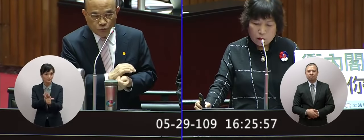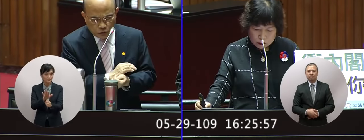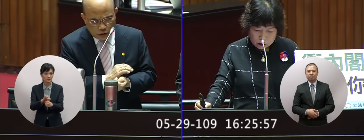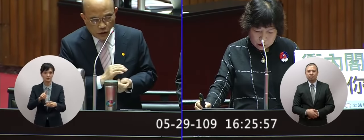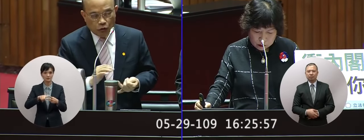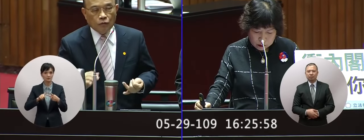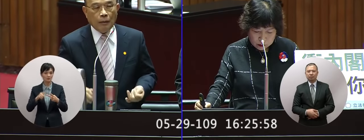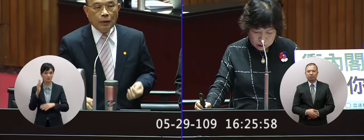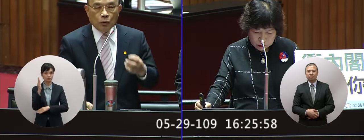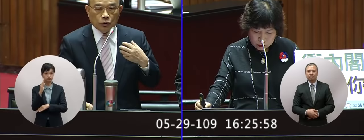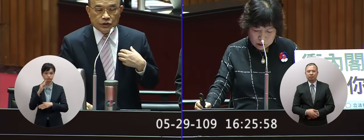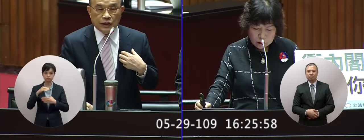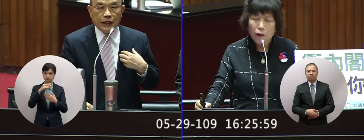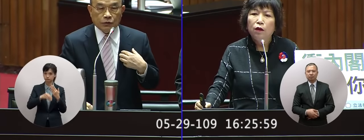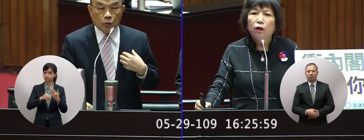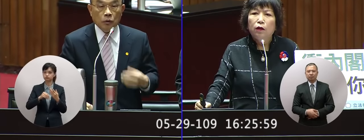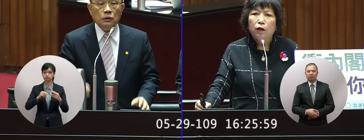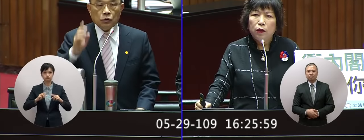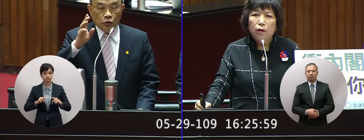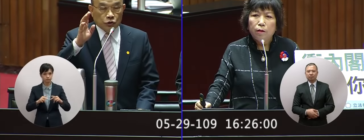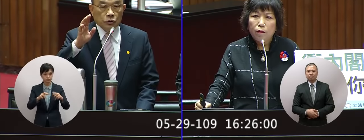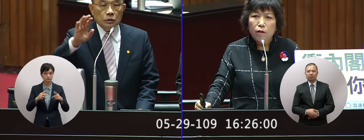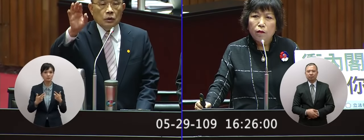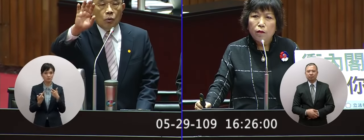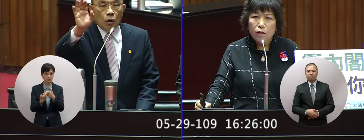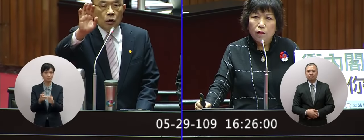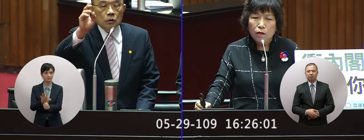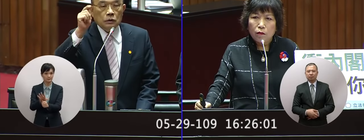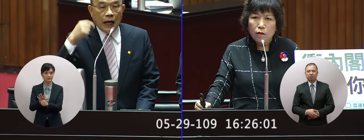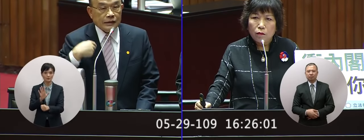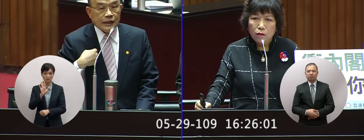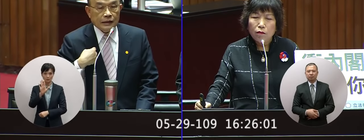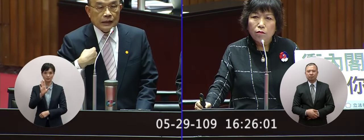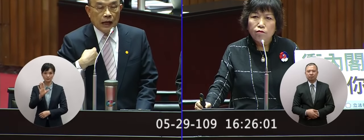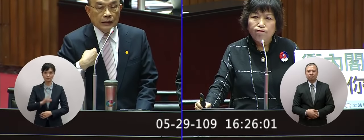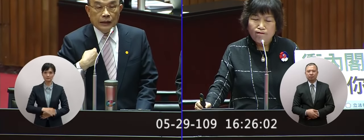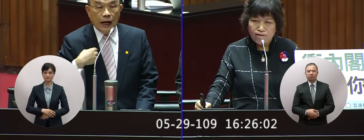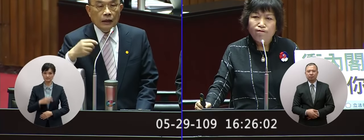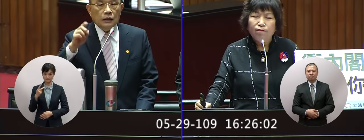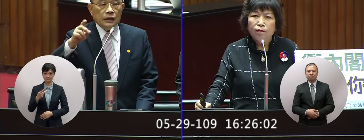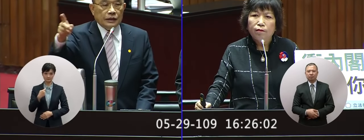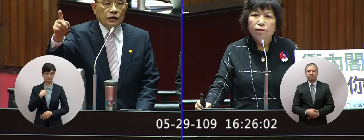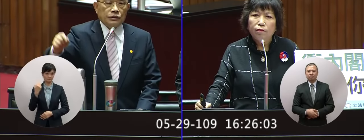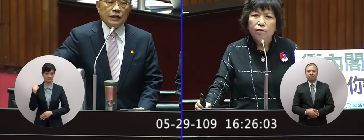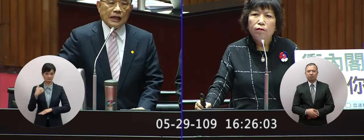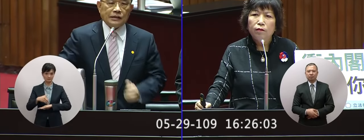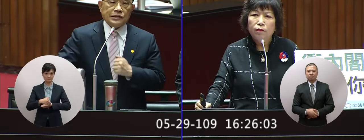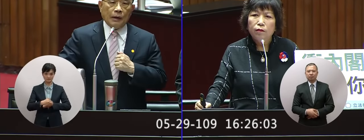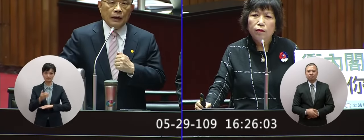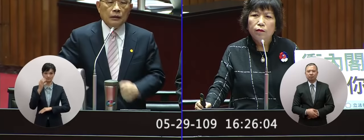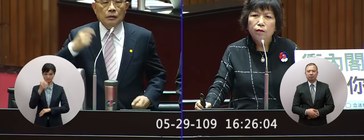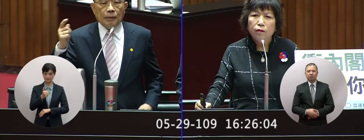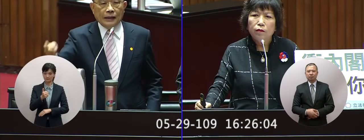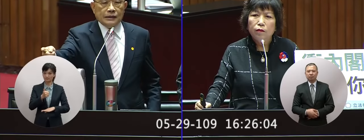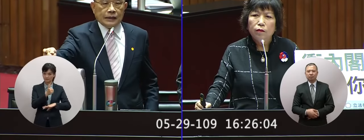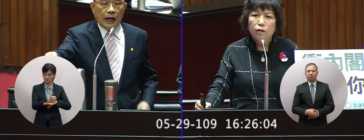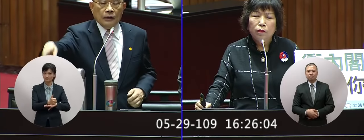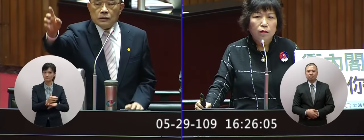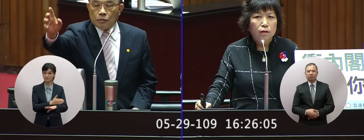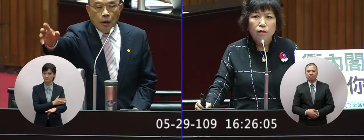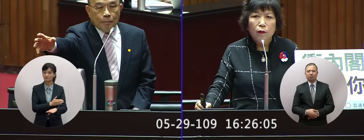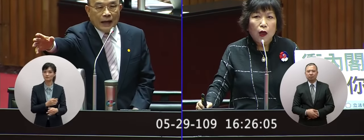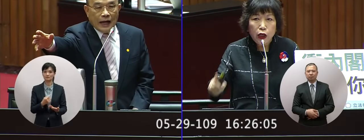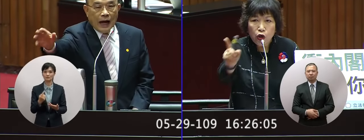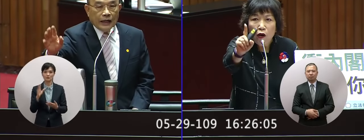增加各种方面，我都尽力来做。同时，我当县长以来，以前有县长喜欢派警